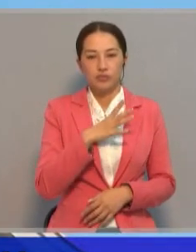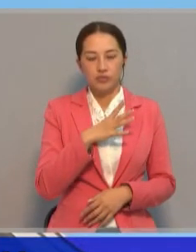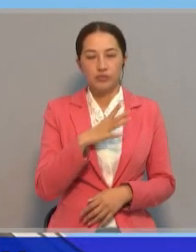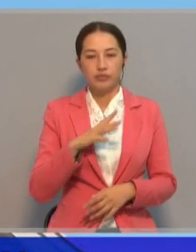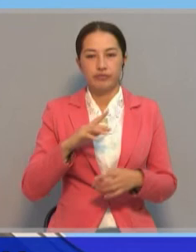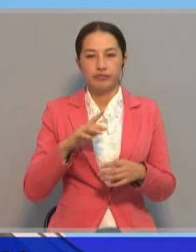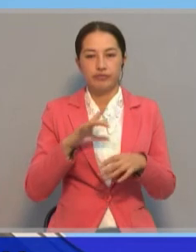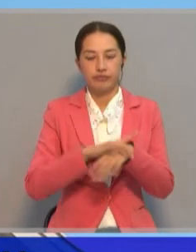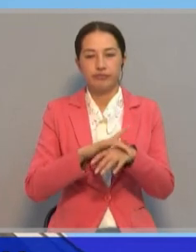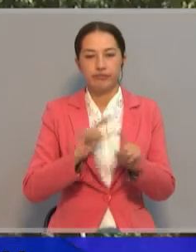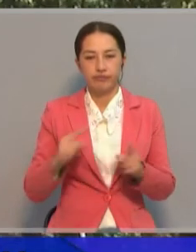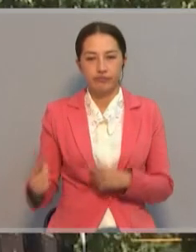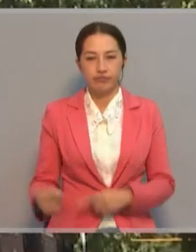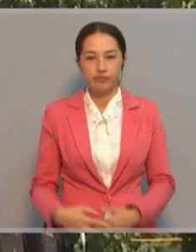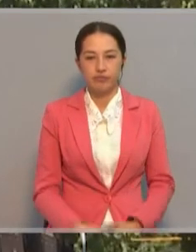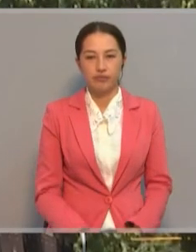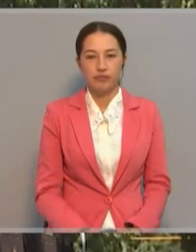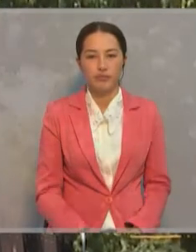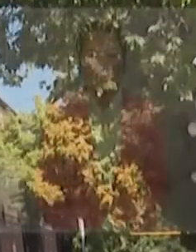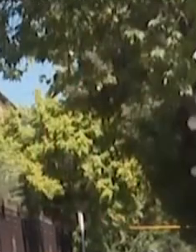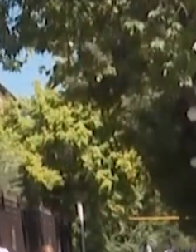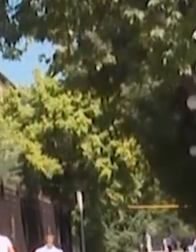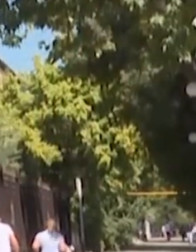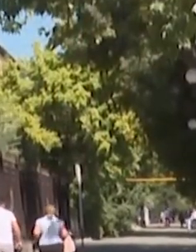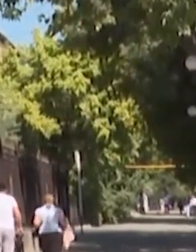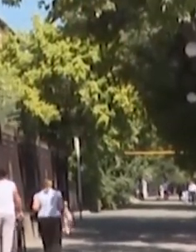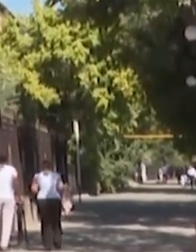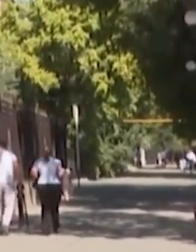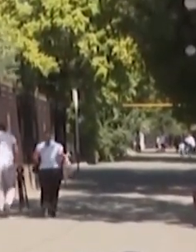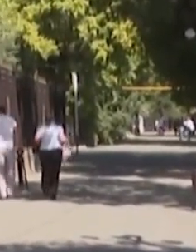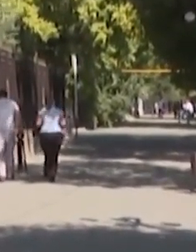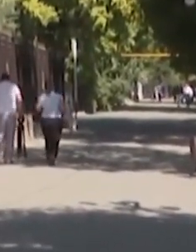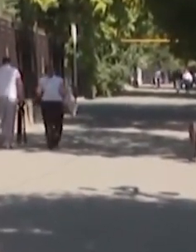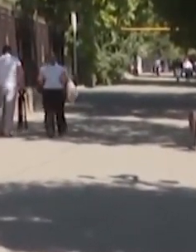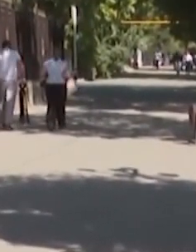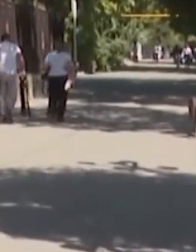шаралар атқарылған. Перизат Ортай, Мұрат Адинаев, Гүлмаржан Молдадос, жаңалықтар.